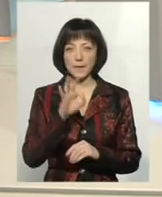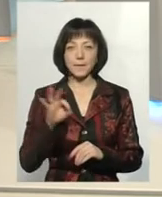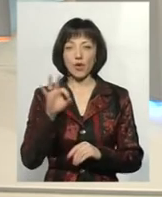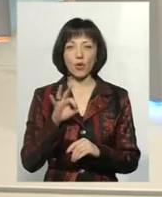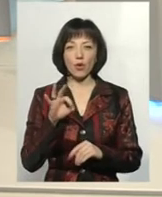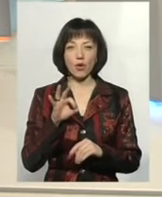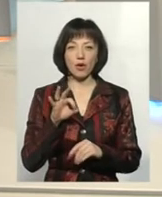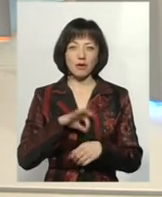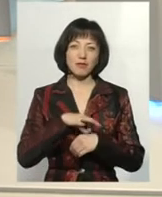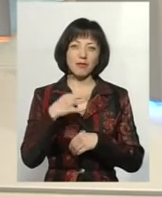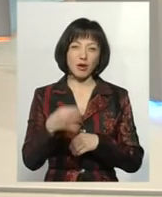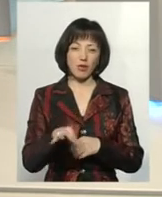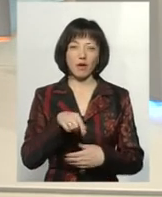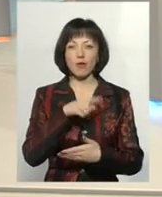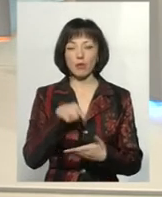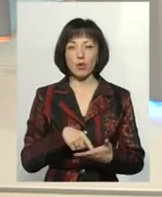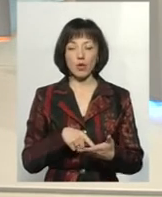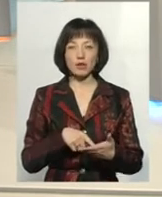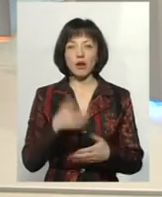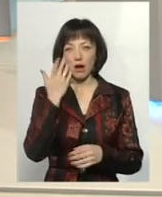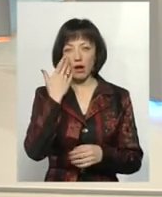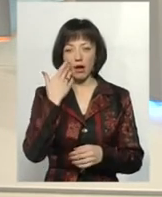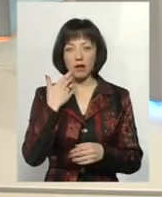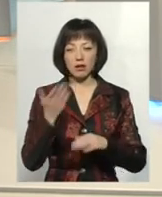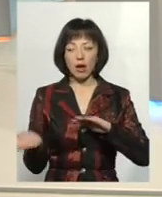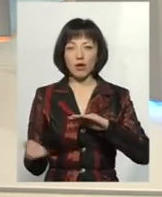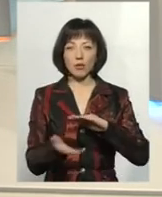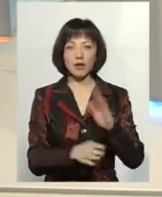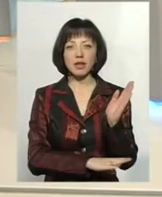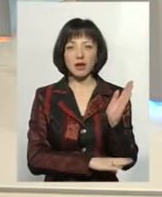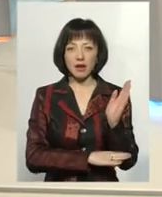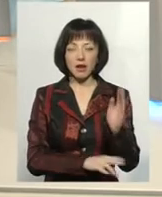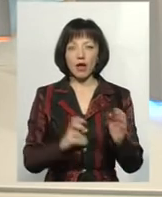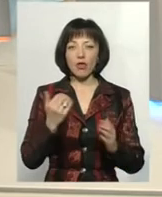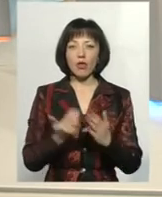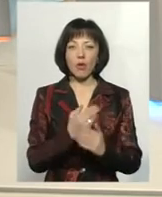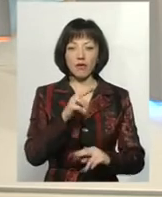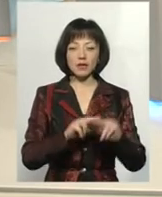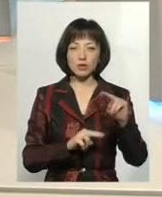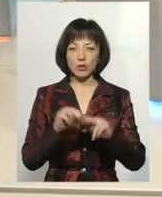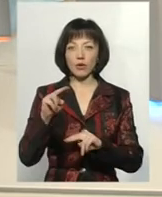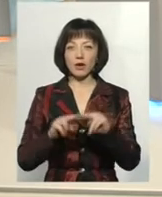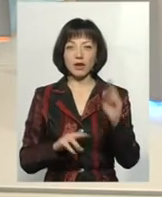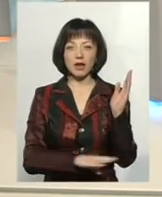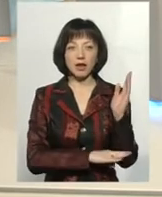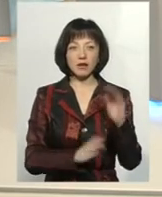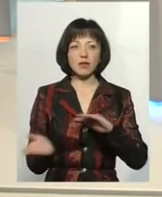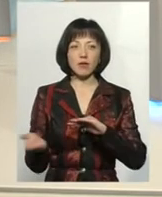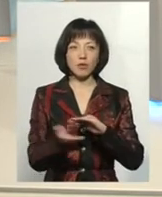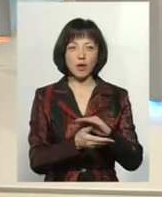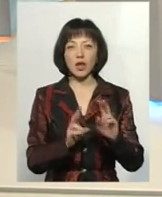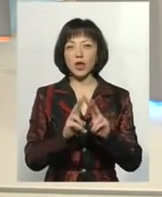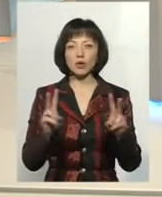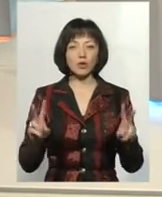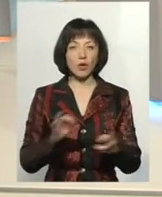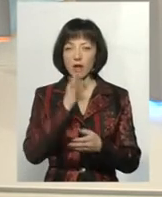опять-таки, больной вопрос, когда рубят деревья. Вот новостройки все строятся, деревья все вырубают, и никто